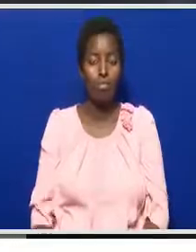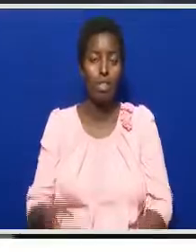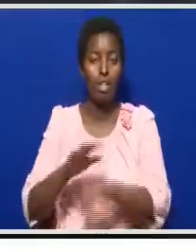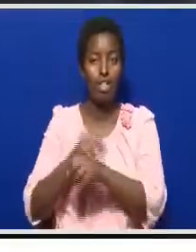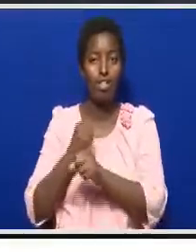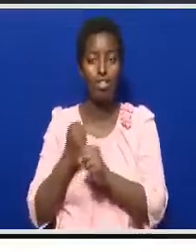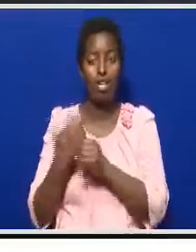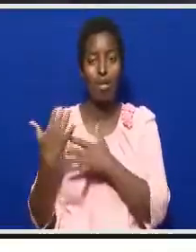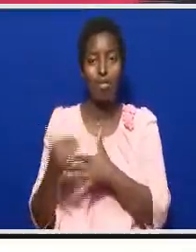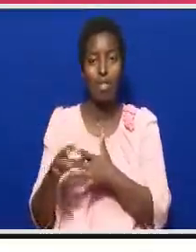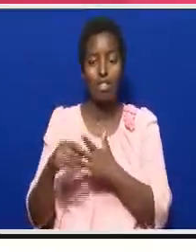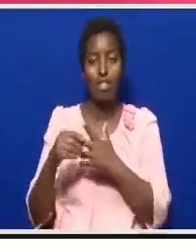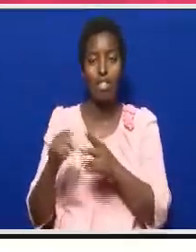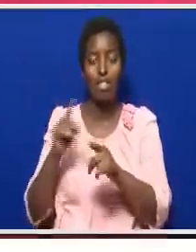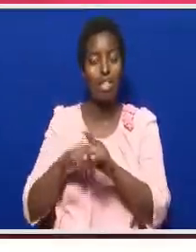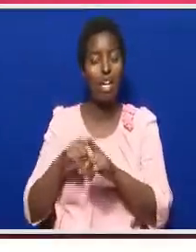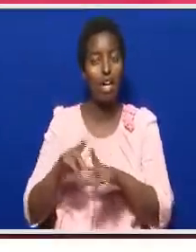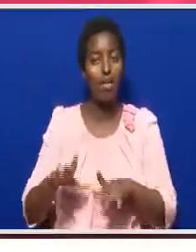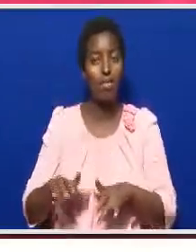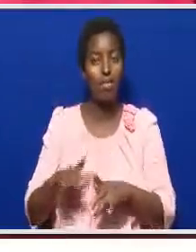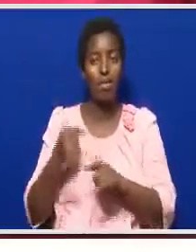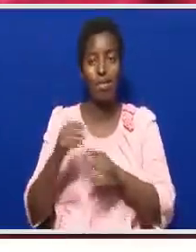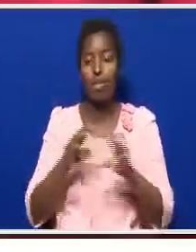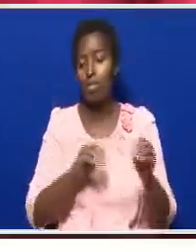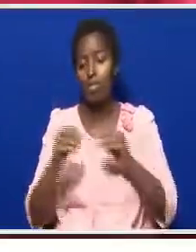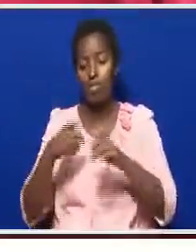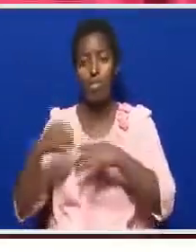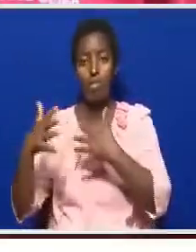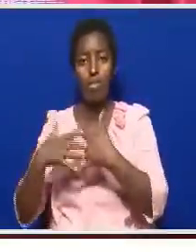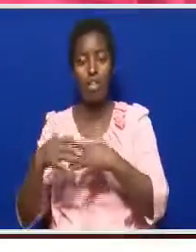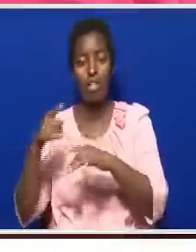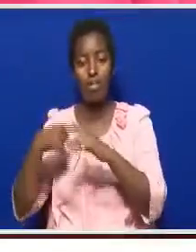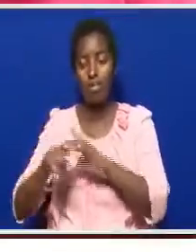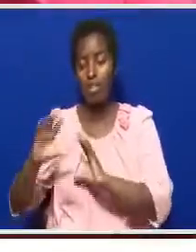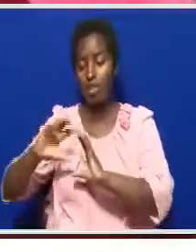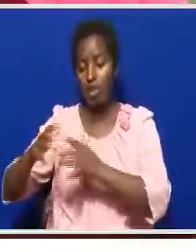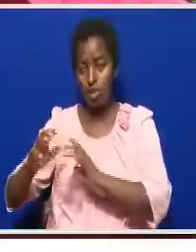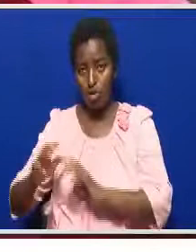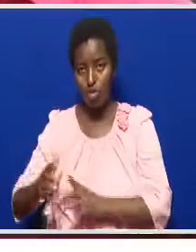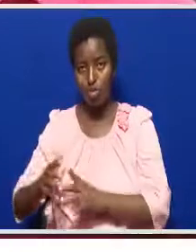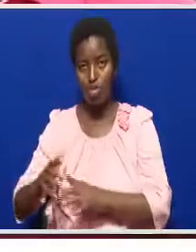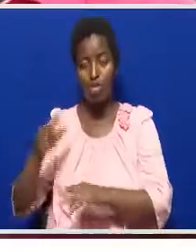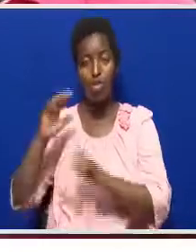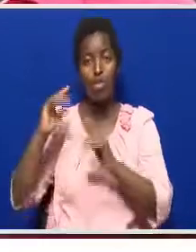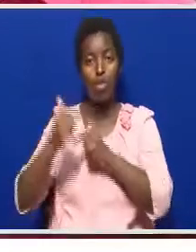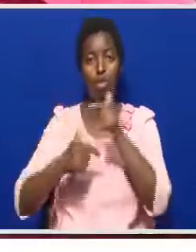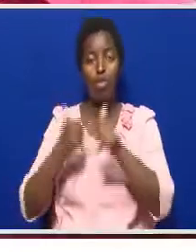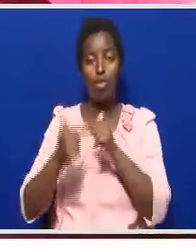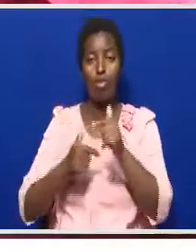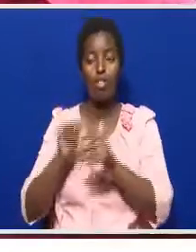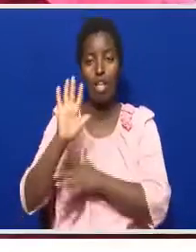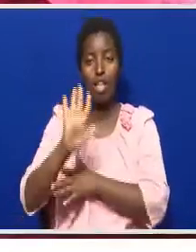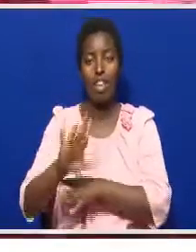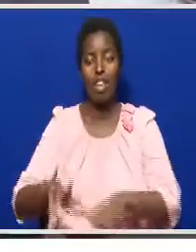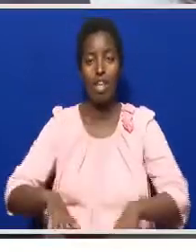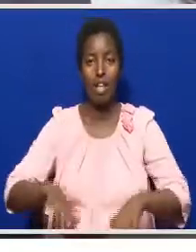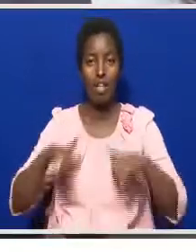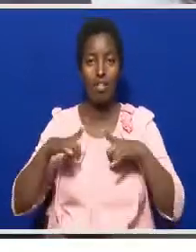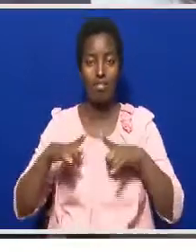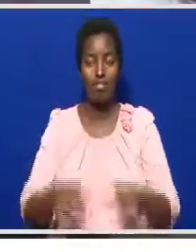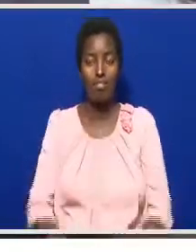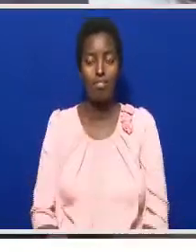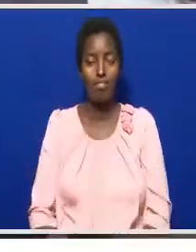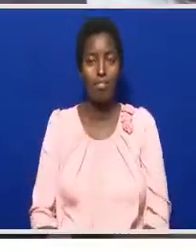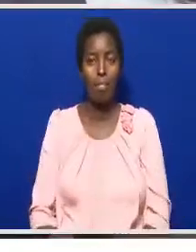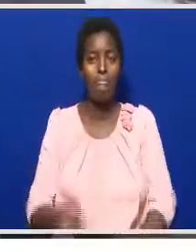employment, especially when they leave, and be able to intermingle with the community in order to push the vision of life.